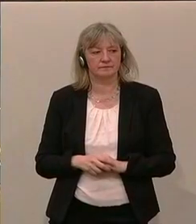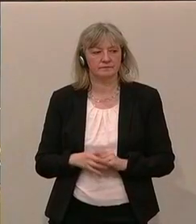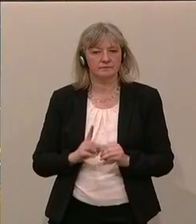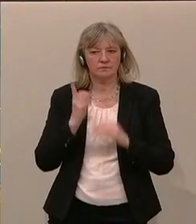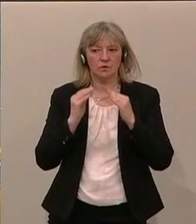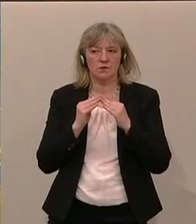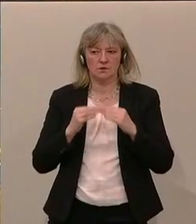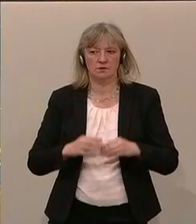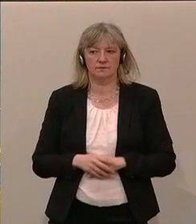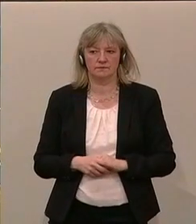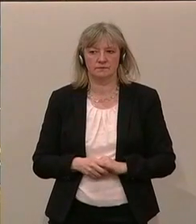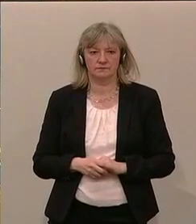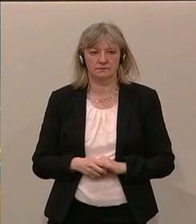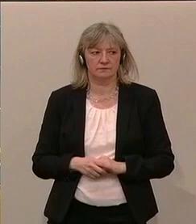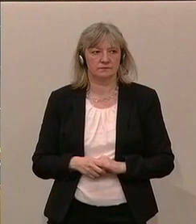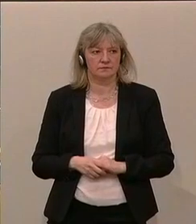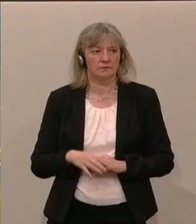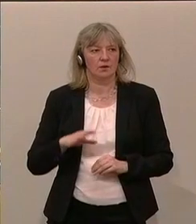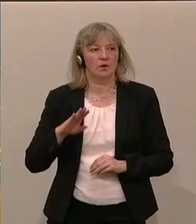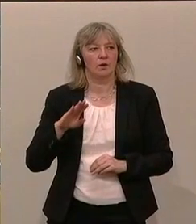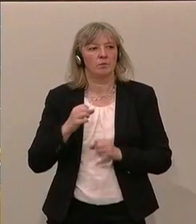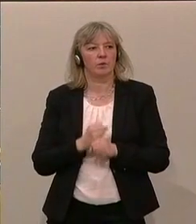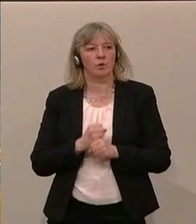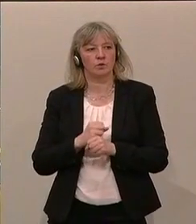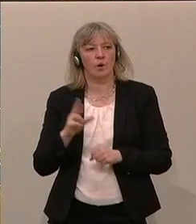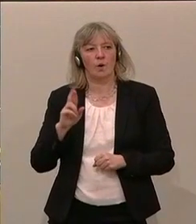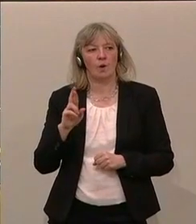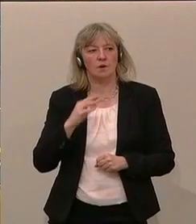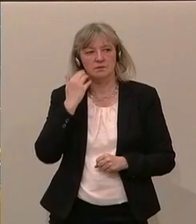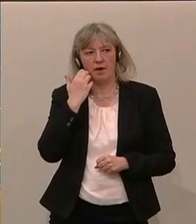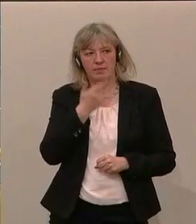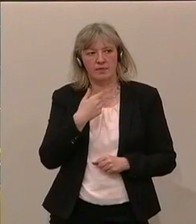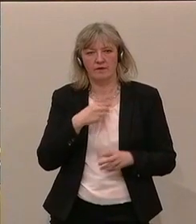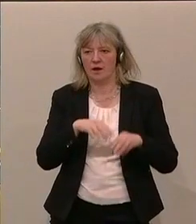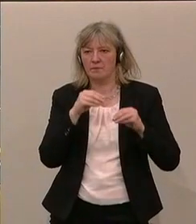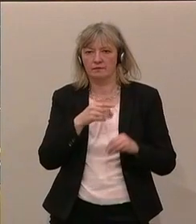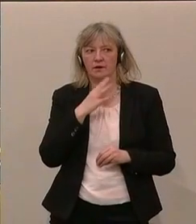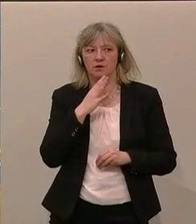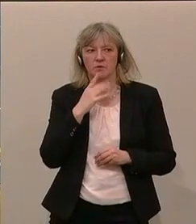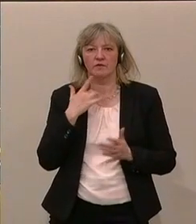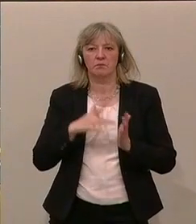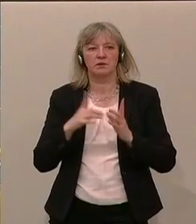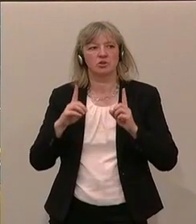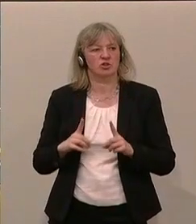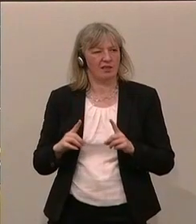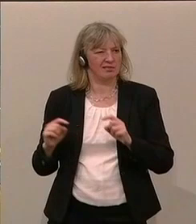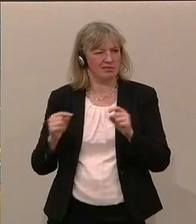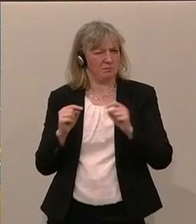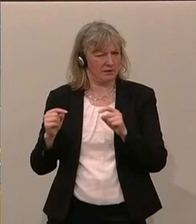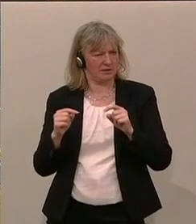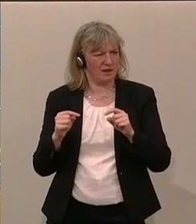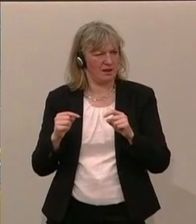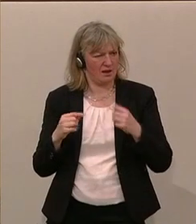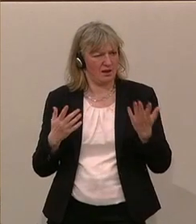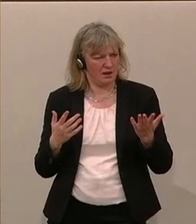Hohes Haus, Bruno Rossmann hat am Beginn dieser Mittelstandsberichtsdebatte davon